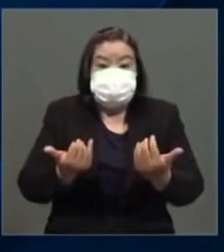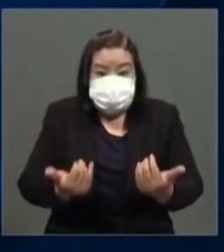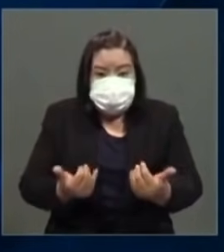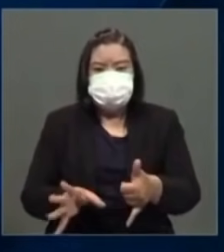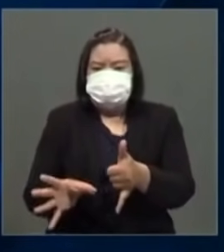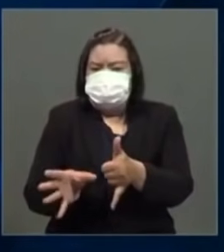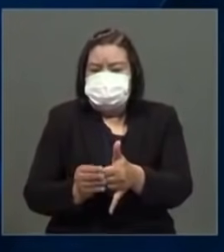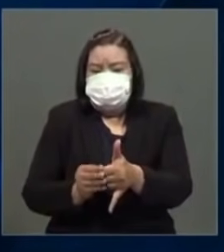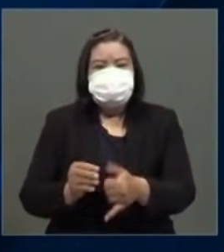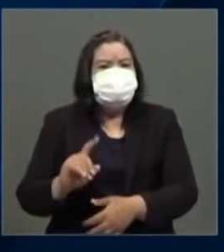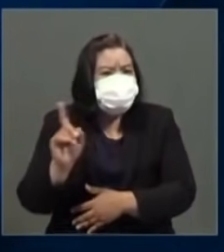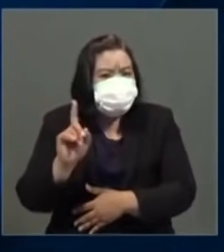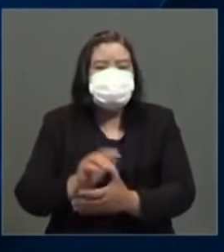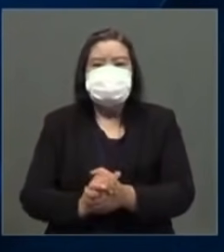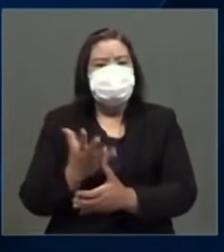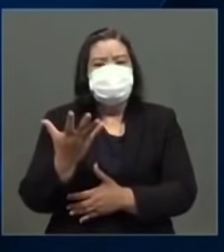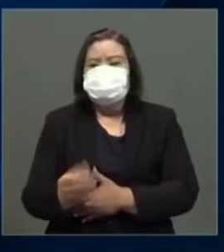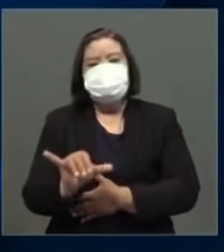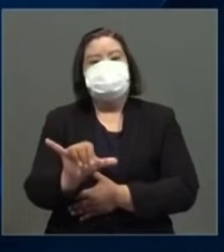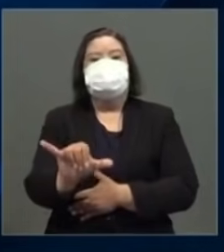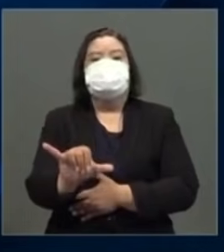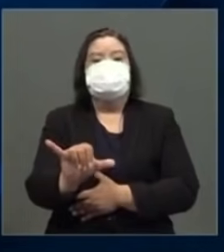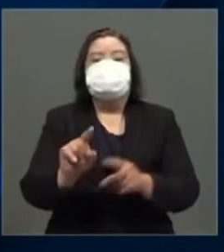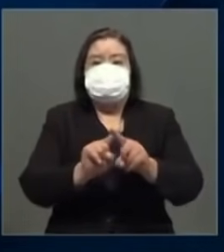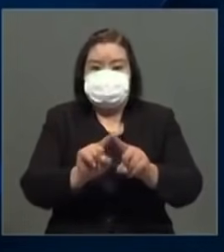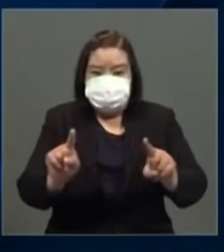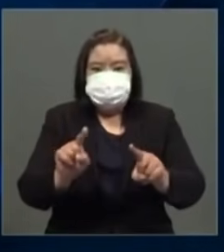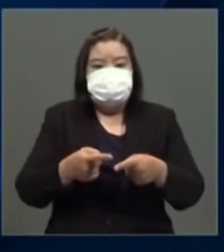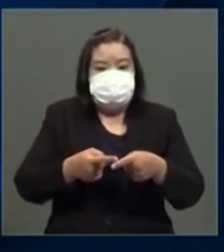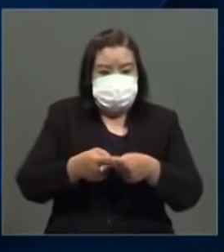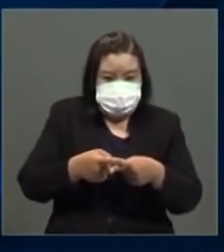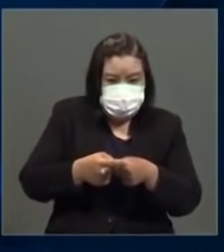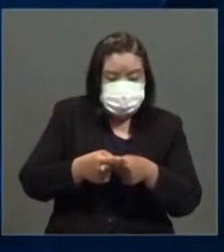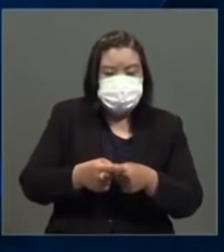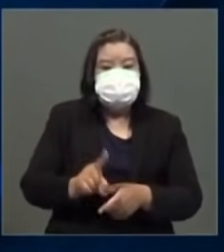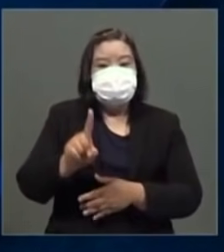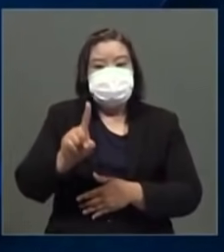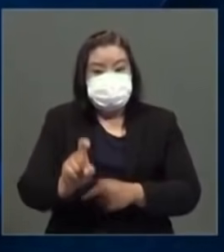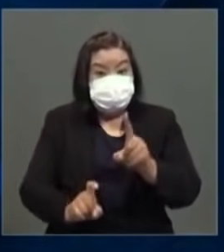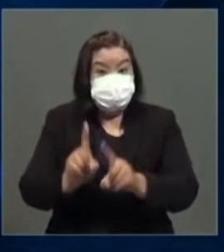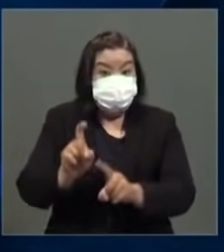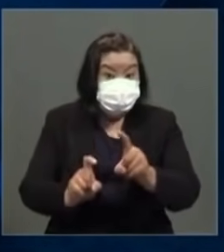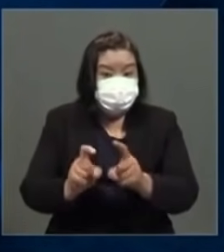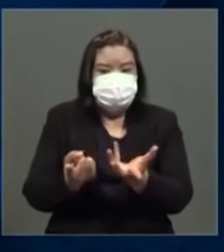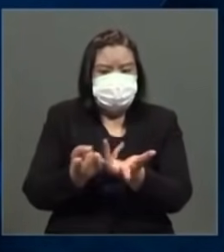ติดเชื้อไม่ได้มีการเปลี่ยนแปลงแต่ว่าการเจ็บการป่วยและเสียชีวิตลดน้อยลงได้นะ